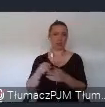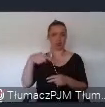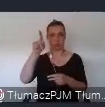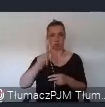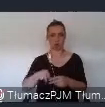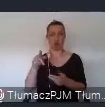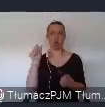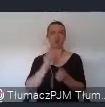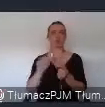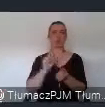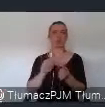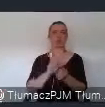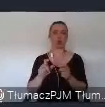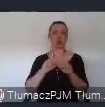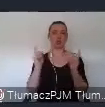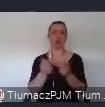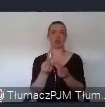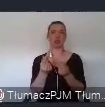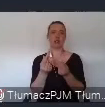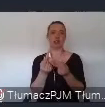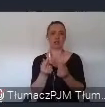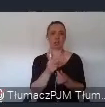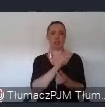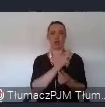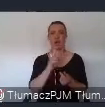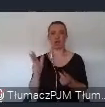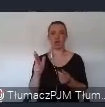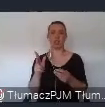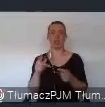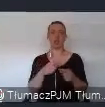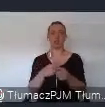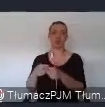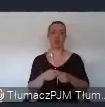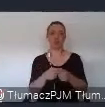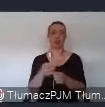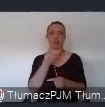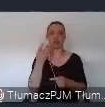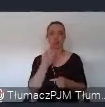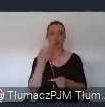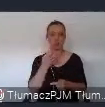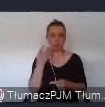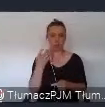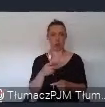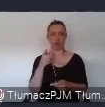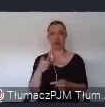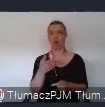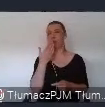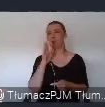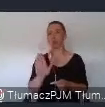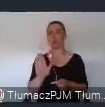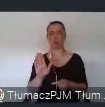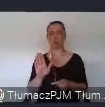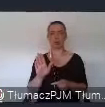zniszczył całkowicie finanse każdej spółki ciepłowniczej, bez względu na jej skalę. To ewidentnie wskazuje